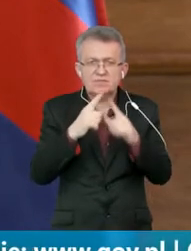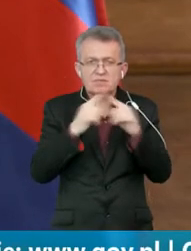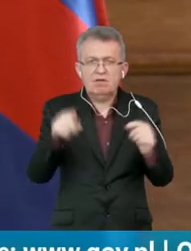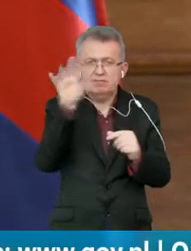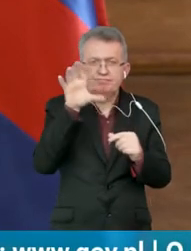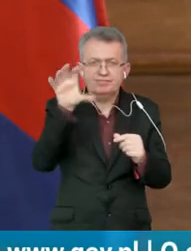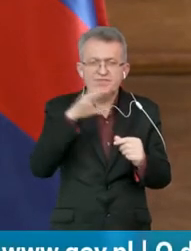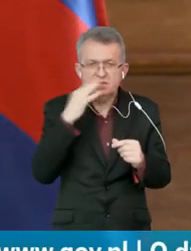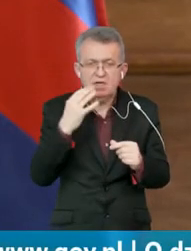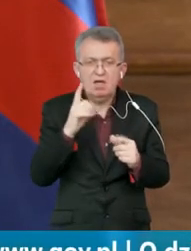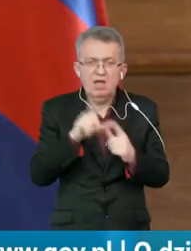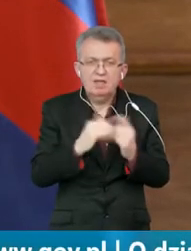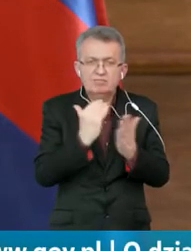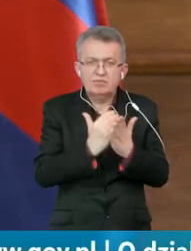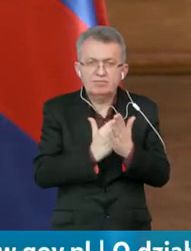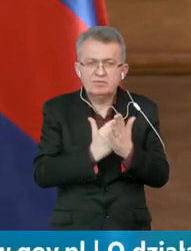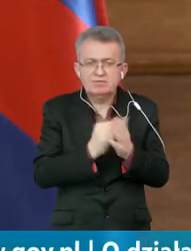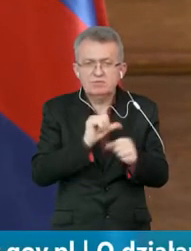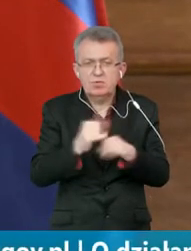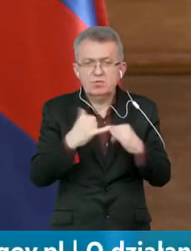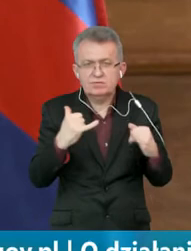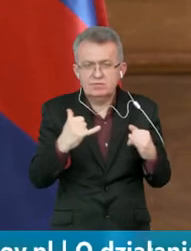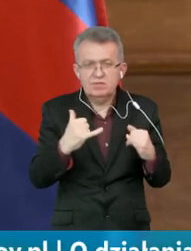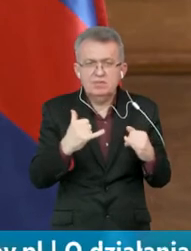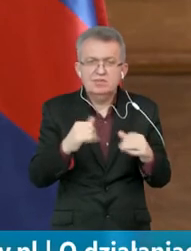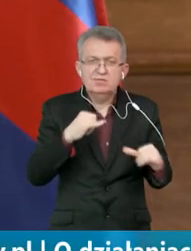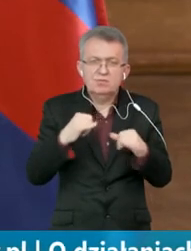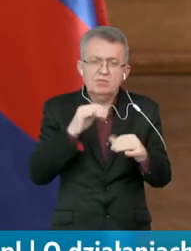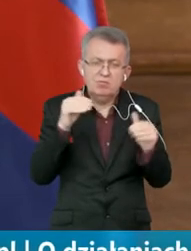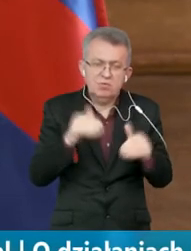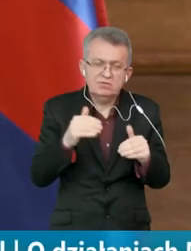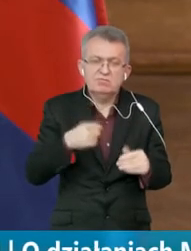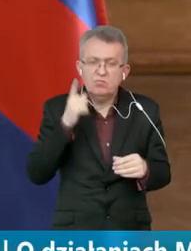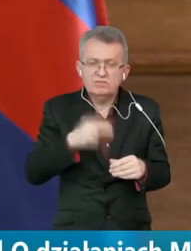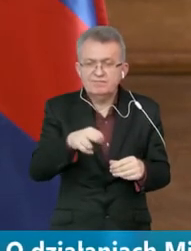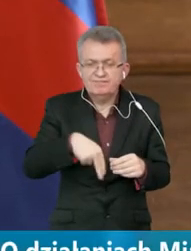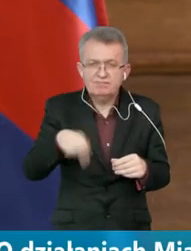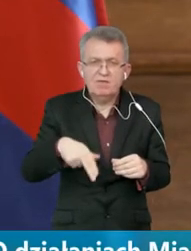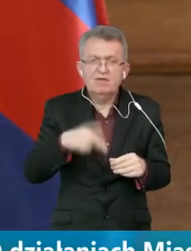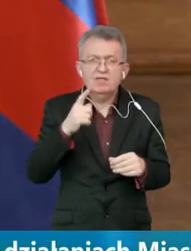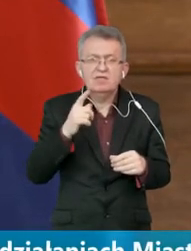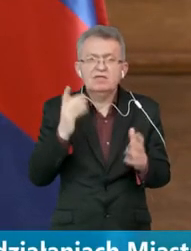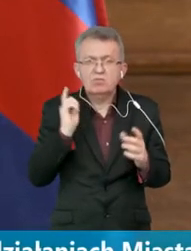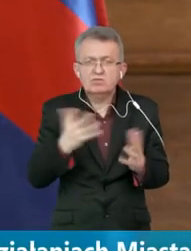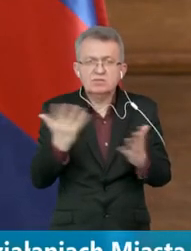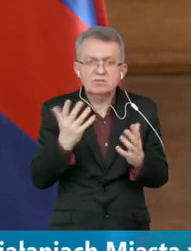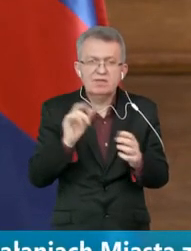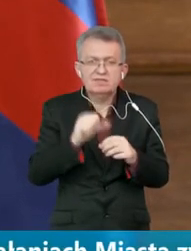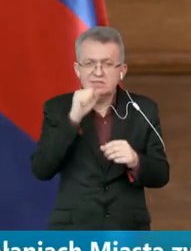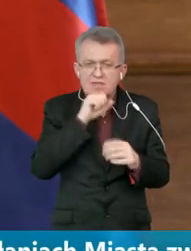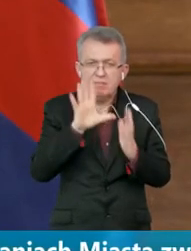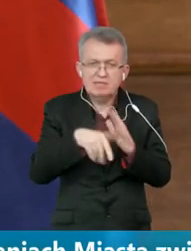No ale przepisy są tak interpretowane, jest to żądanie, więc będziemy malowali wszędzie te pasy, także na